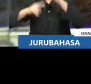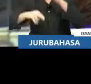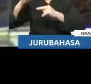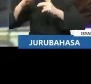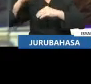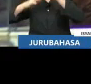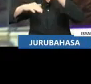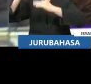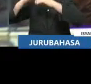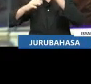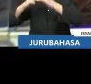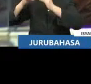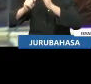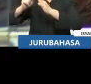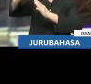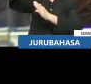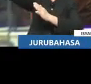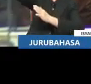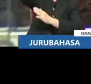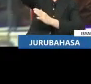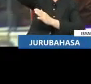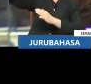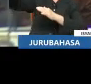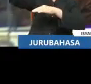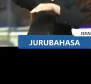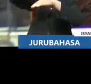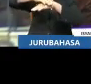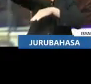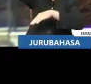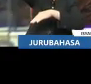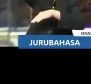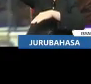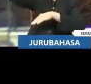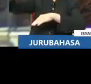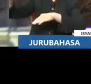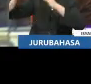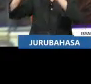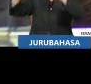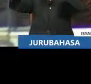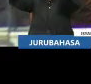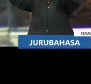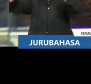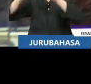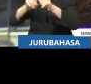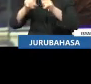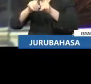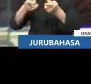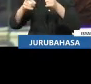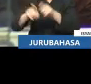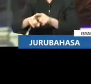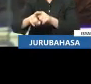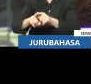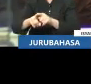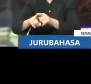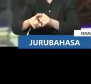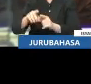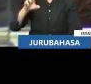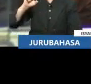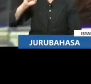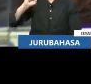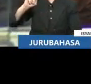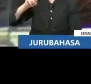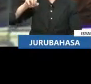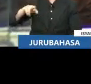bangunan tinggi di atas curun-curun bukit yang tinggi seperti yang berlaku di Taman Supreme